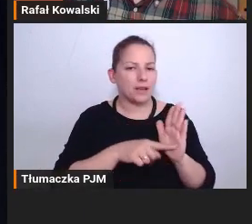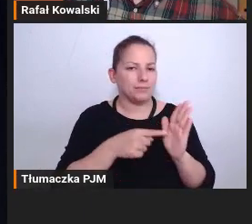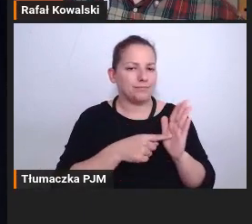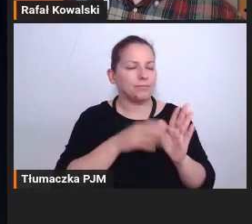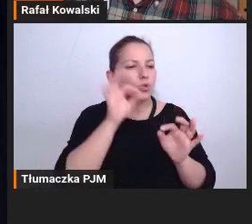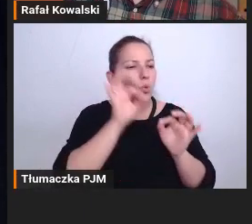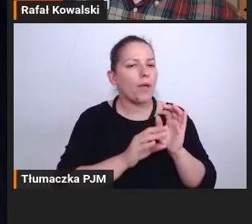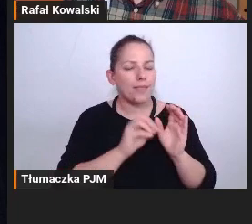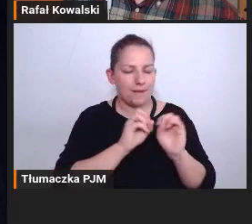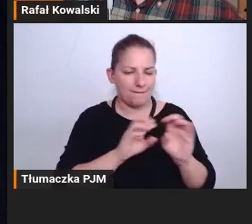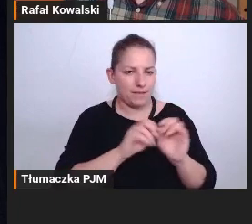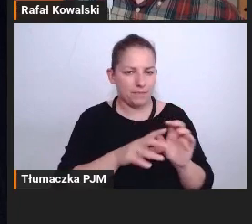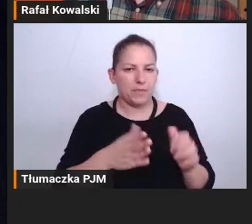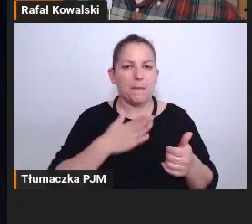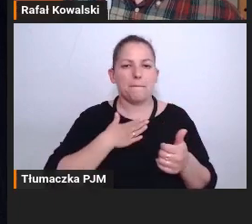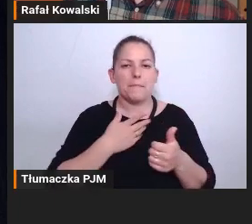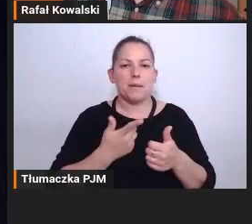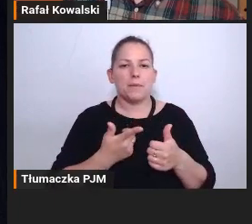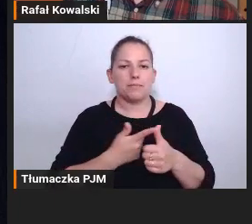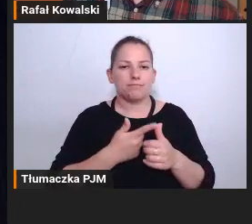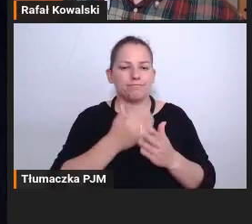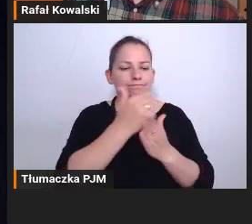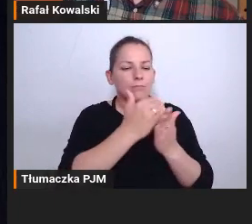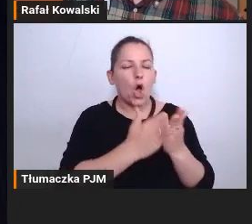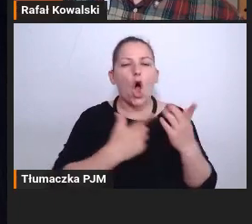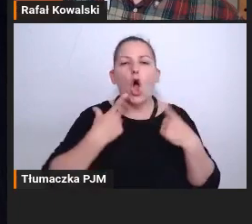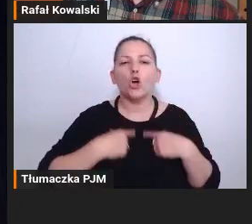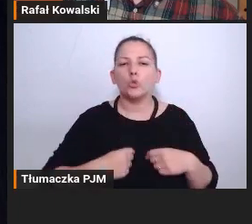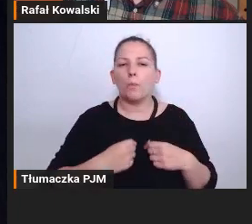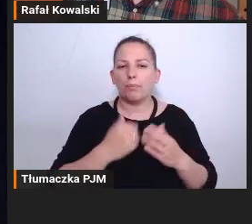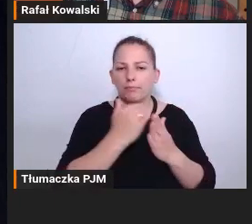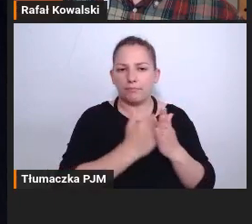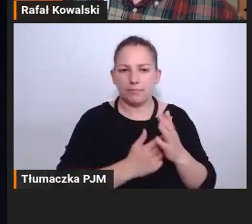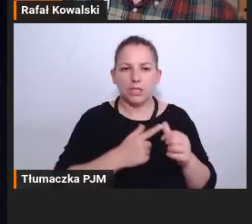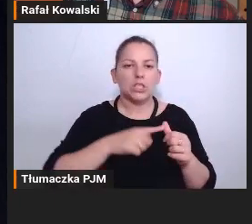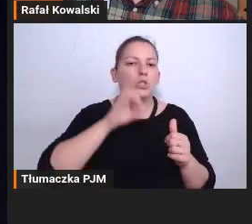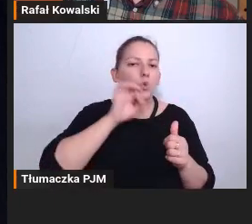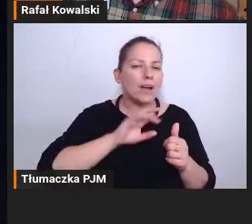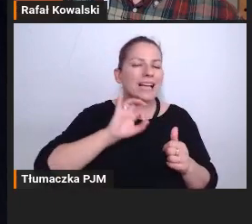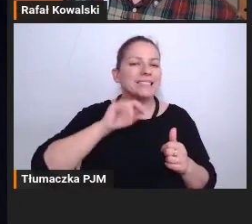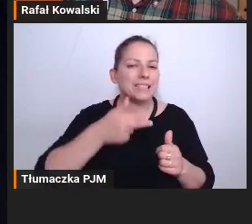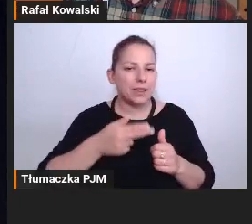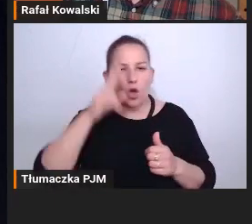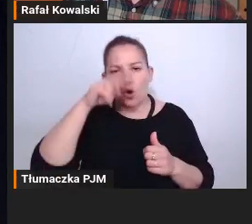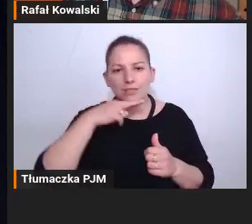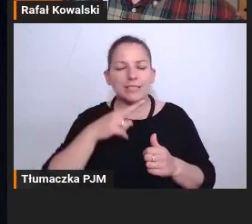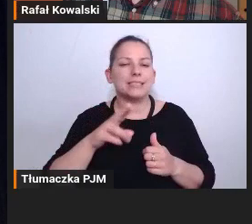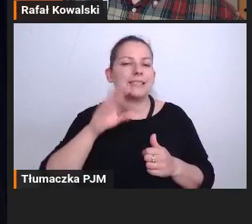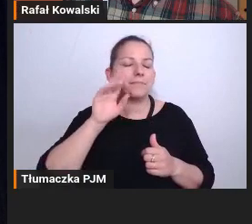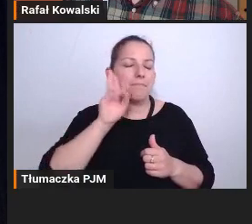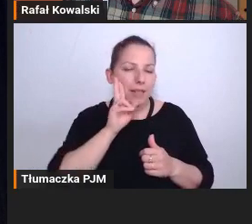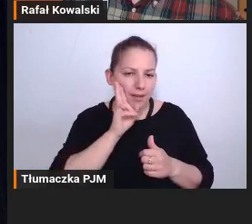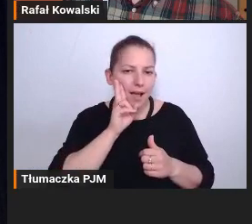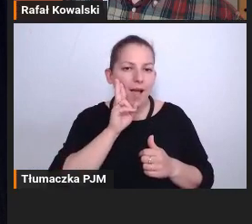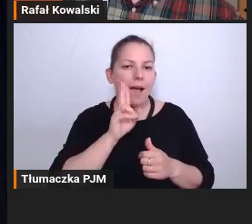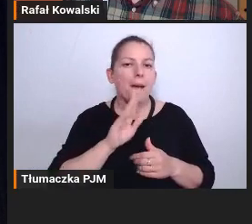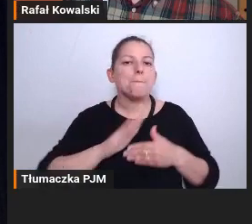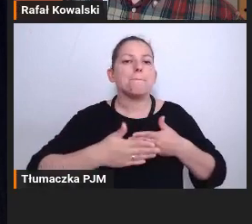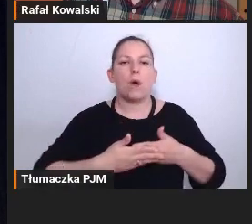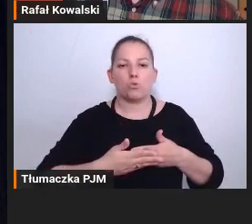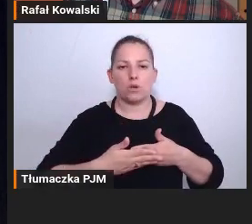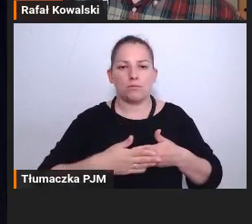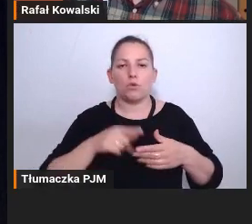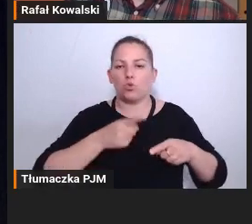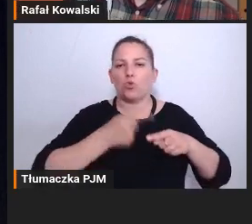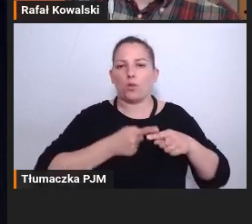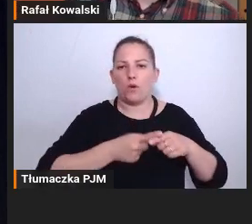jest członek rodziny. Mamy katalog osób wymienionych, czyli jest mowa córka, syn, ojciec, matka, i małżonek. To są